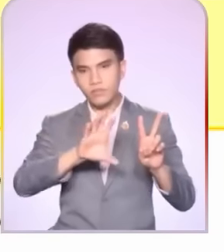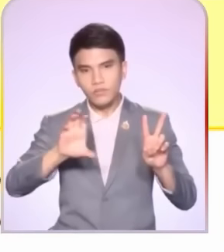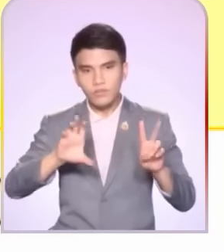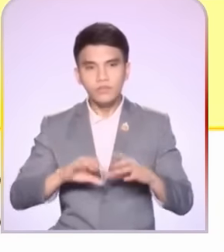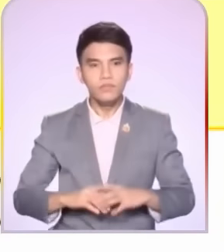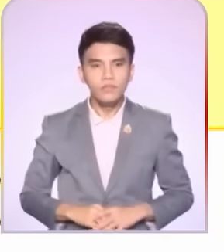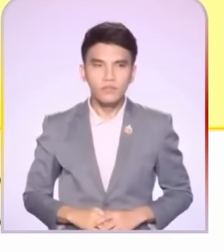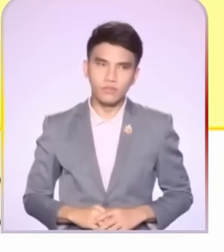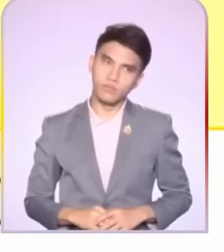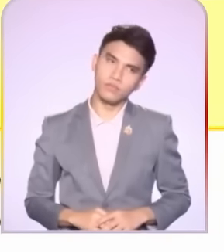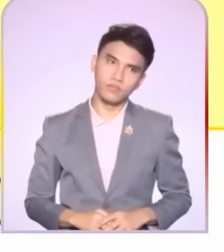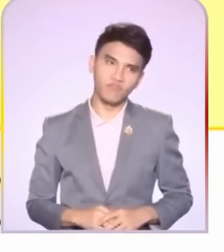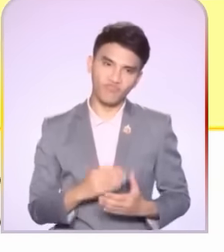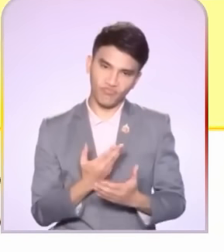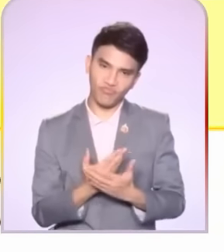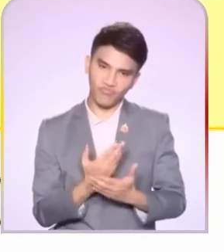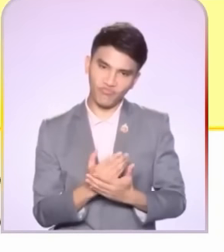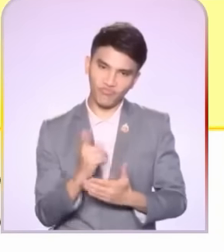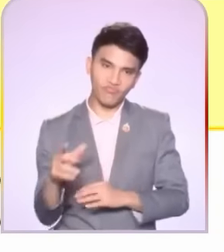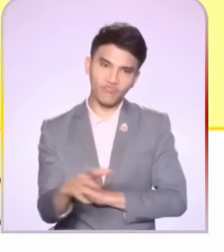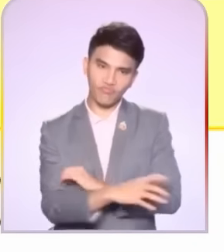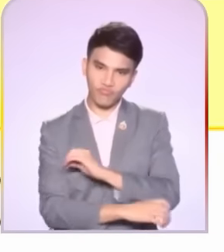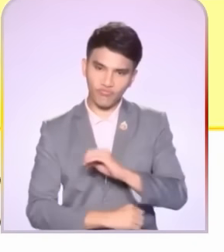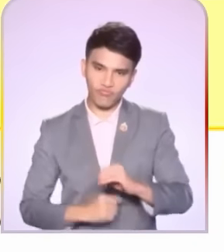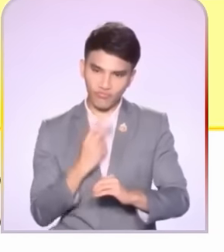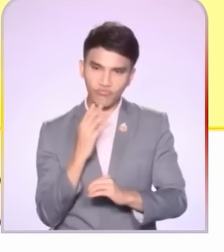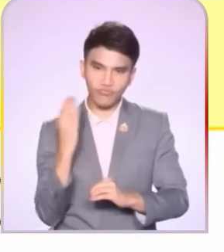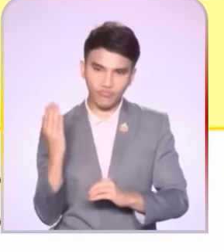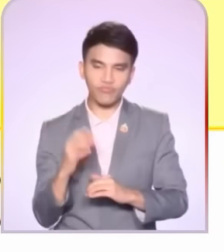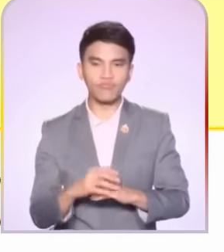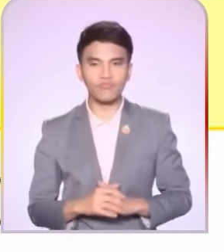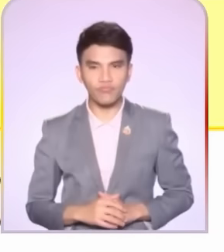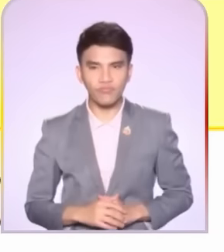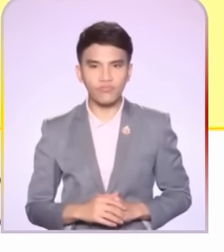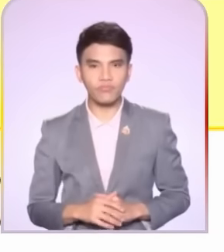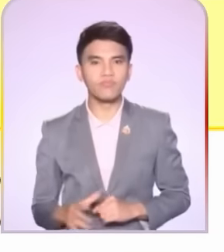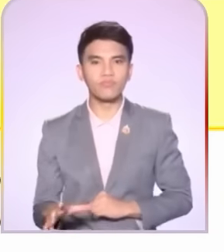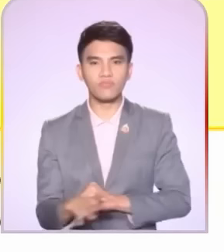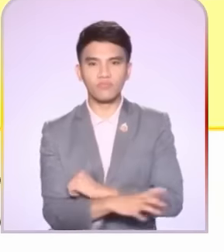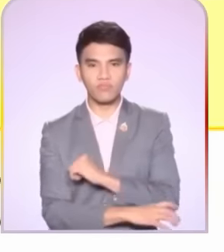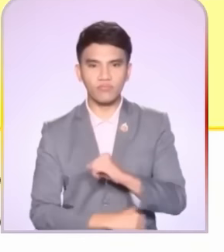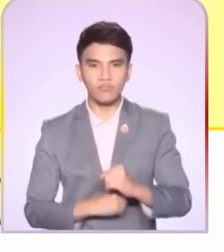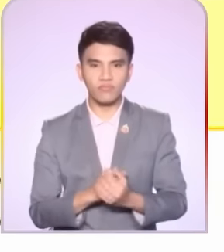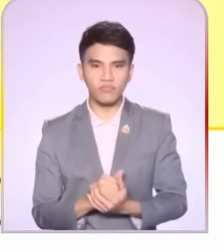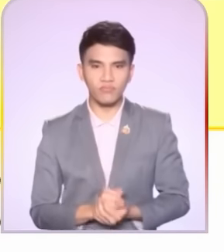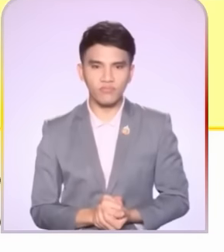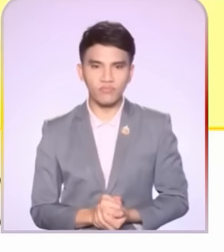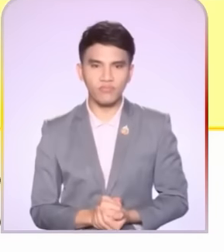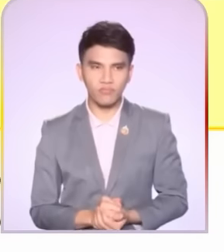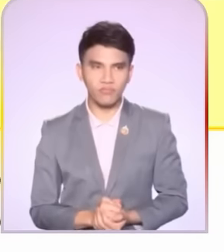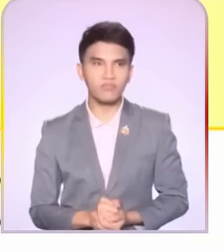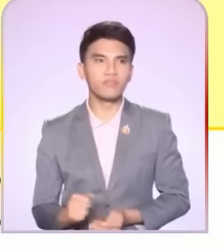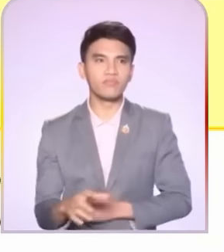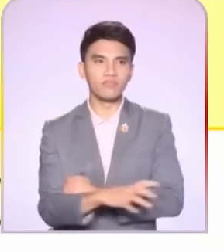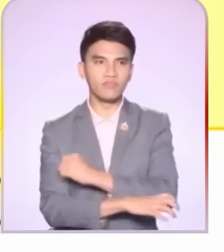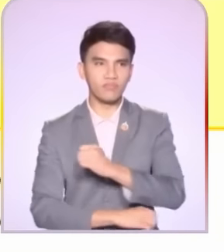2,767,600 บาทนะคะนี่คือมูลค่าที่เขาได้รับไปนี่มีตัวเลขให้ดูกันแบบนี้นะคะ เขาไม่ได้รับไปฮะเขาขโมยไปฮะ เออนั่นแหละขโมย